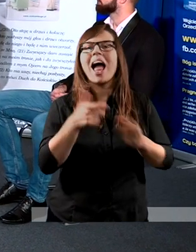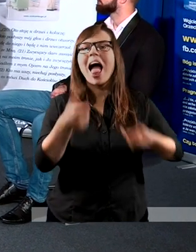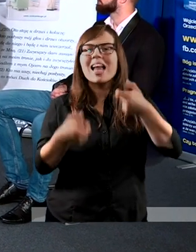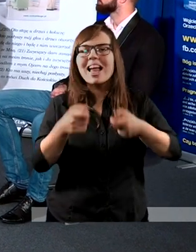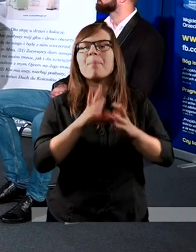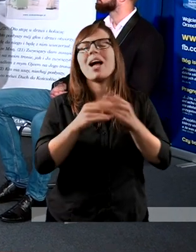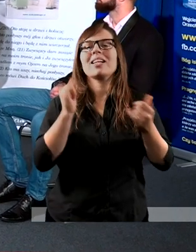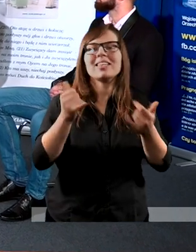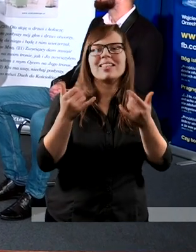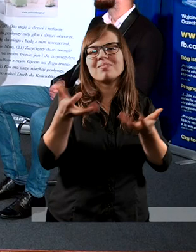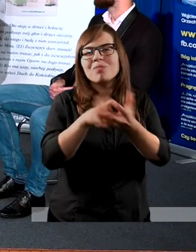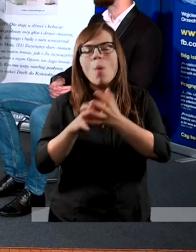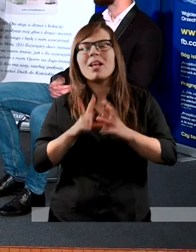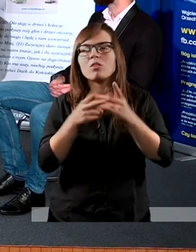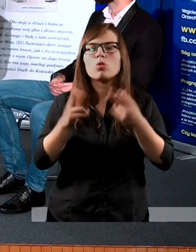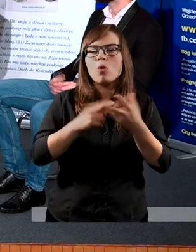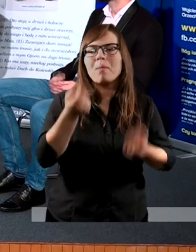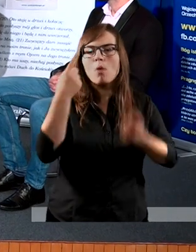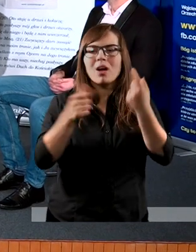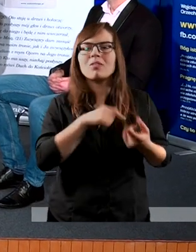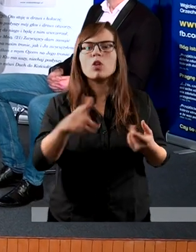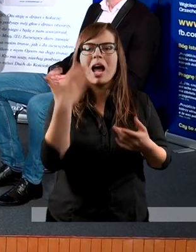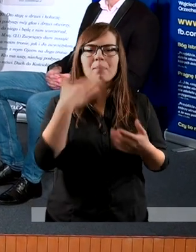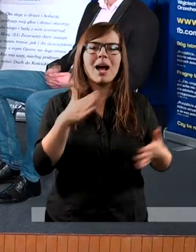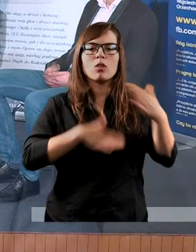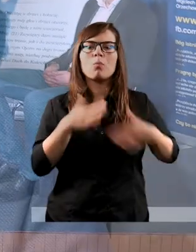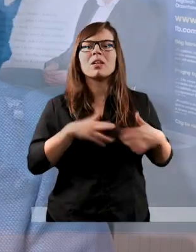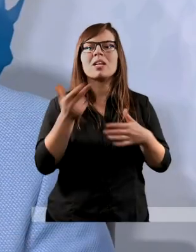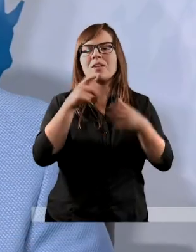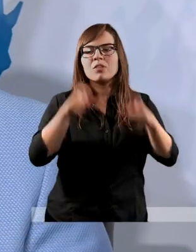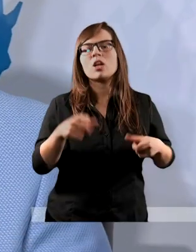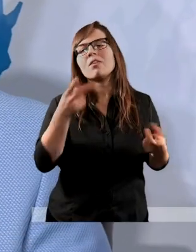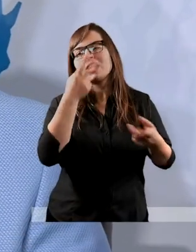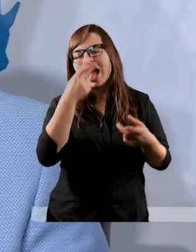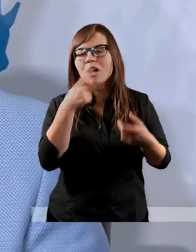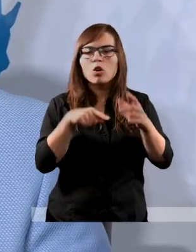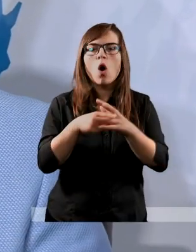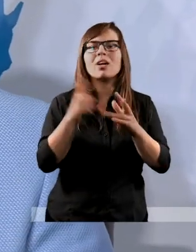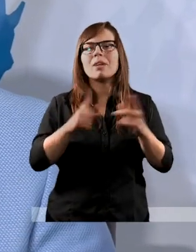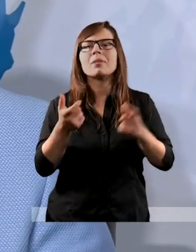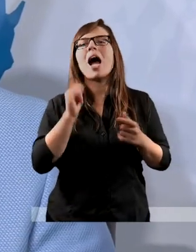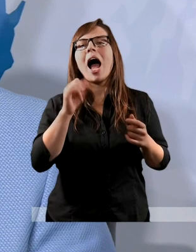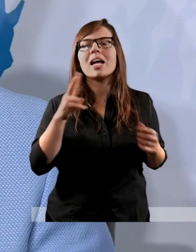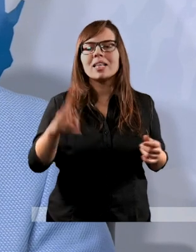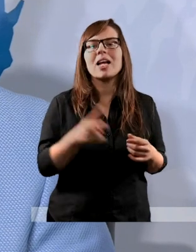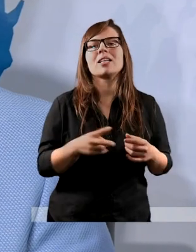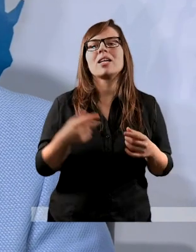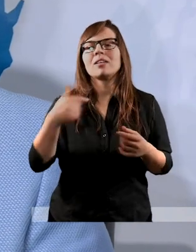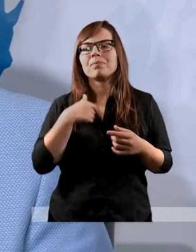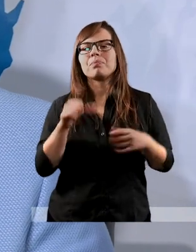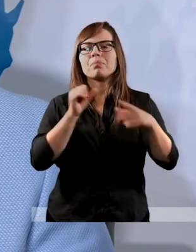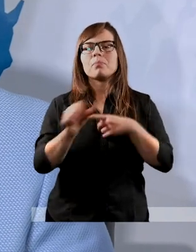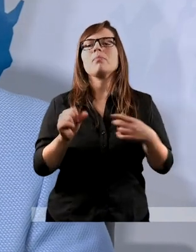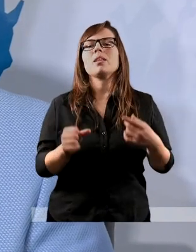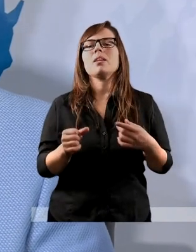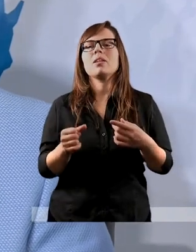SMS-y, które się tutaj pojawiają, bo to jest bardzo miłe, kiedy my tu siedzimy, ja tu czasem zaglądam, a jednak te